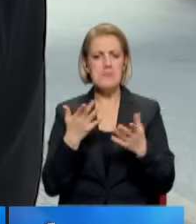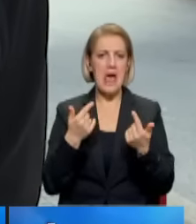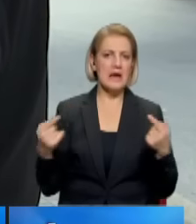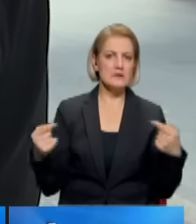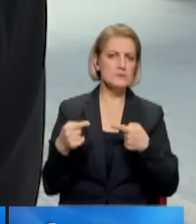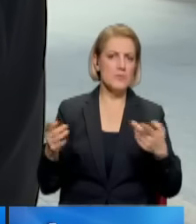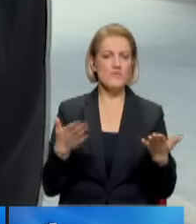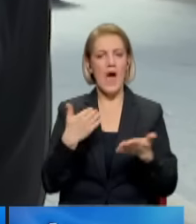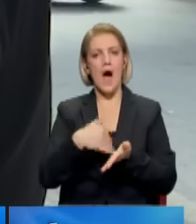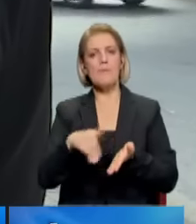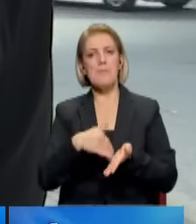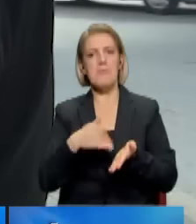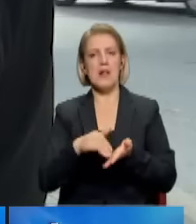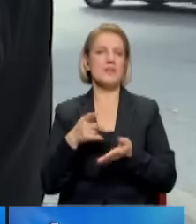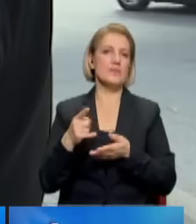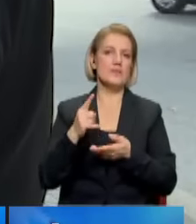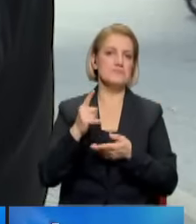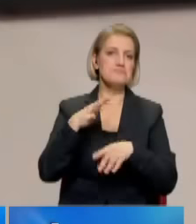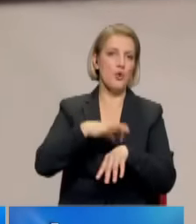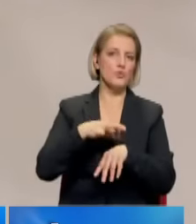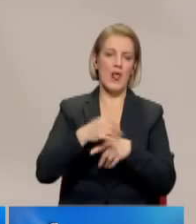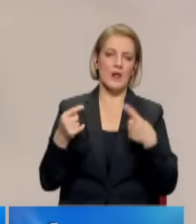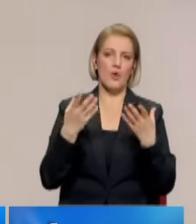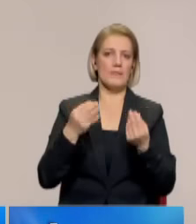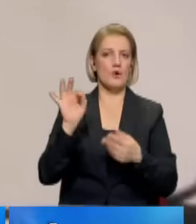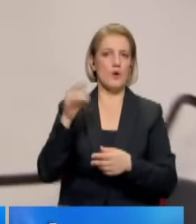eksikliği var, ya da ameliyat cerrahi eksikliği olabilir diye düşündüm ben.